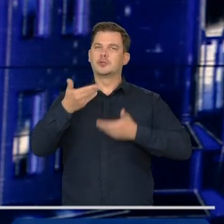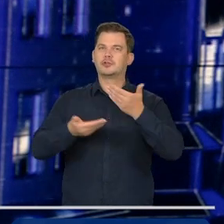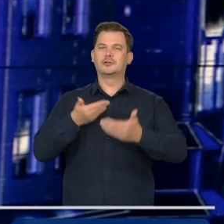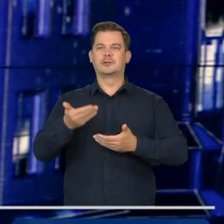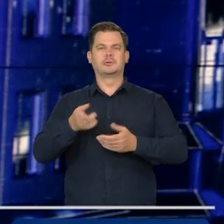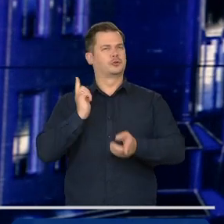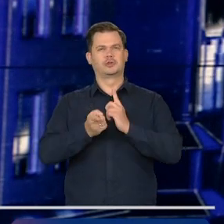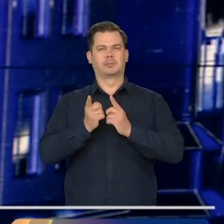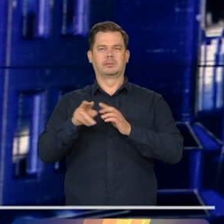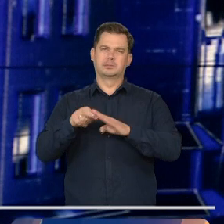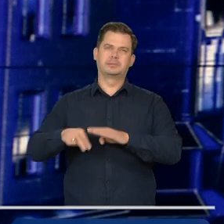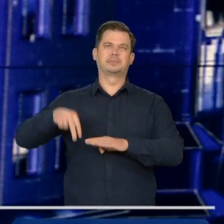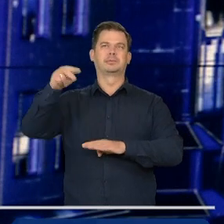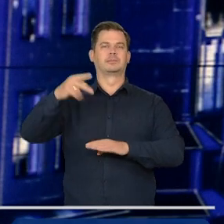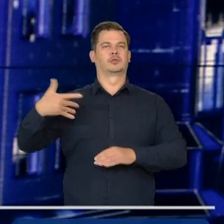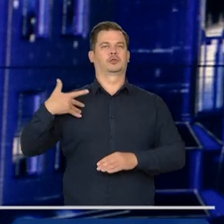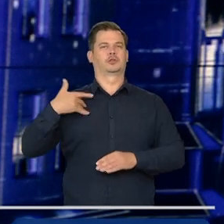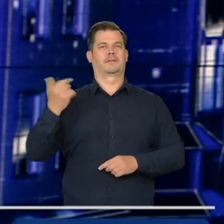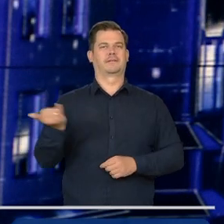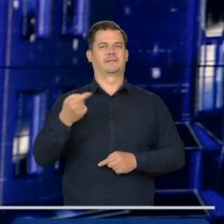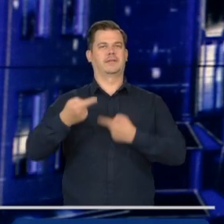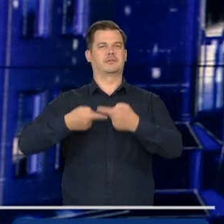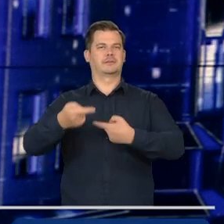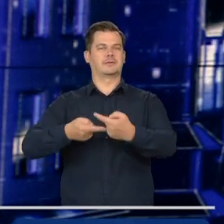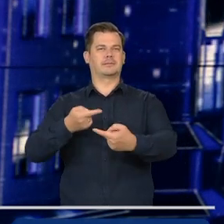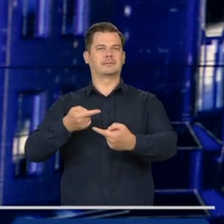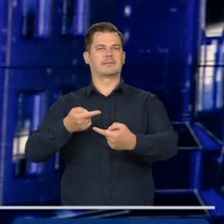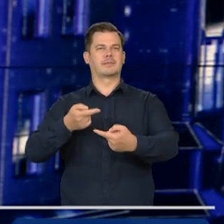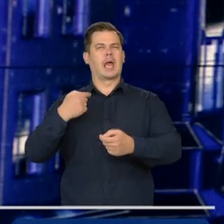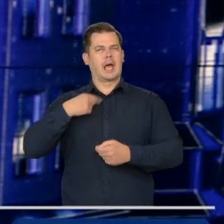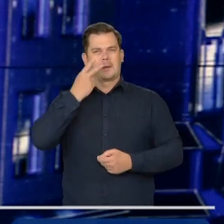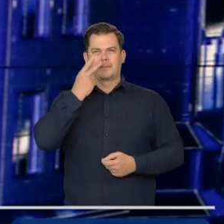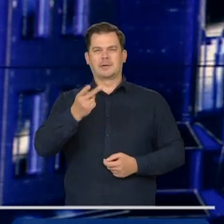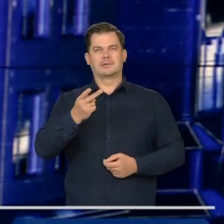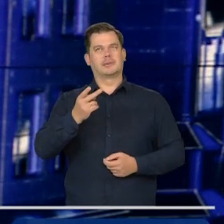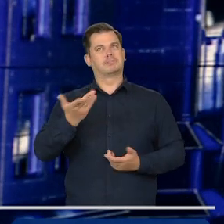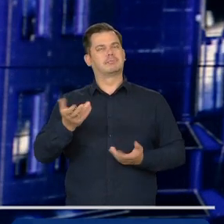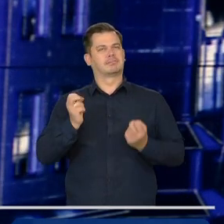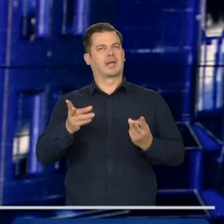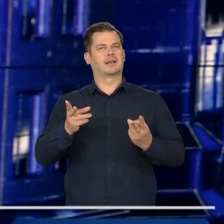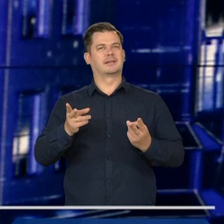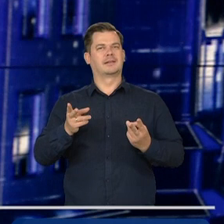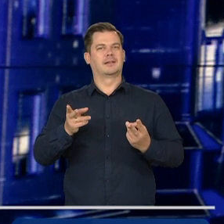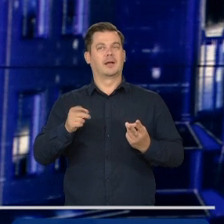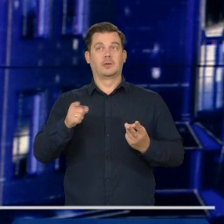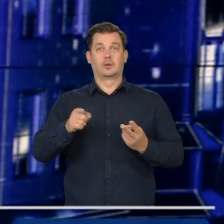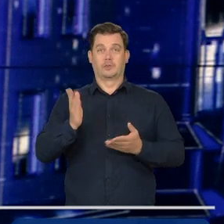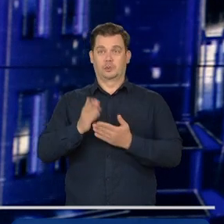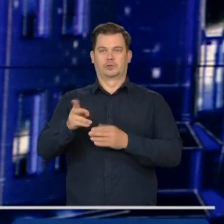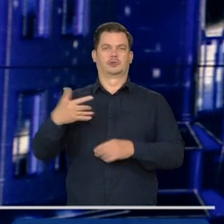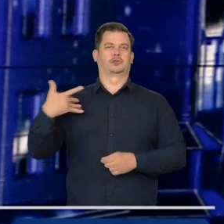jak najszybciej osiągnęli dar życia wiecznego. I myślę sobie, że gdzieś patrzymy w takiej perspektywie, że oni